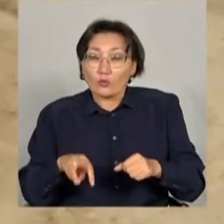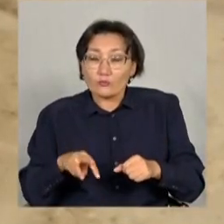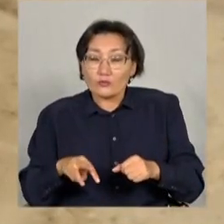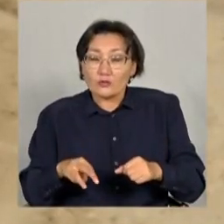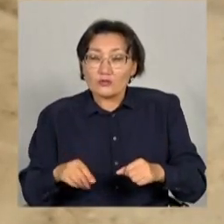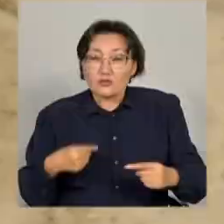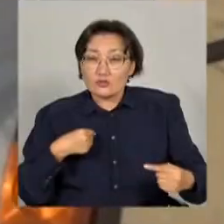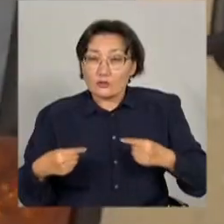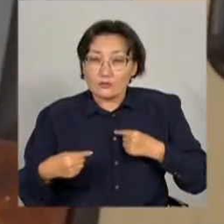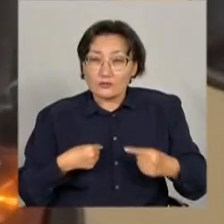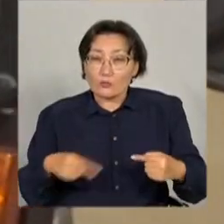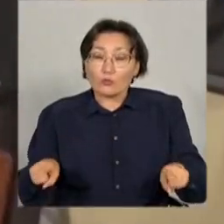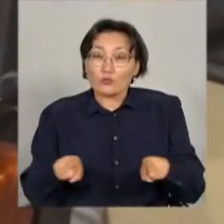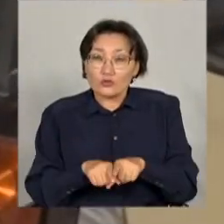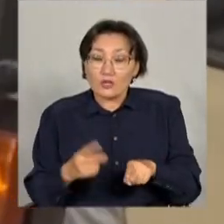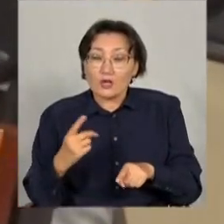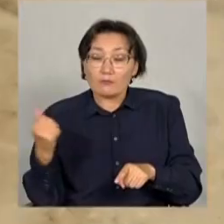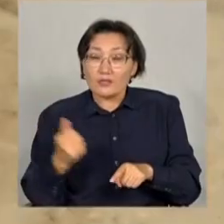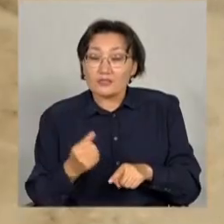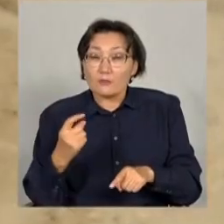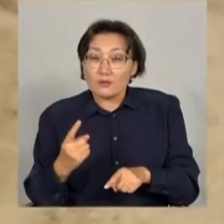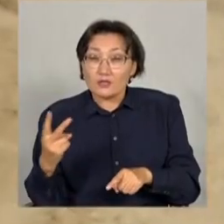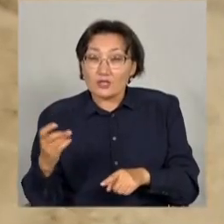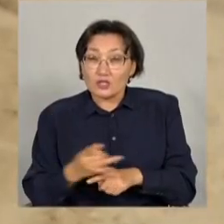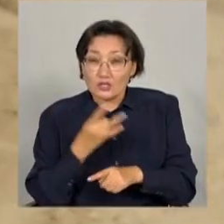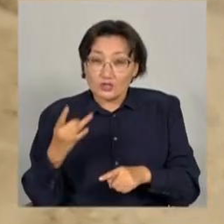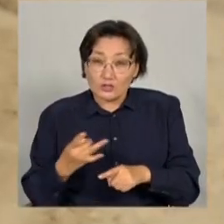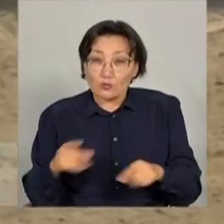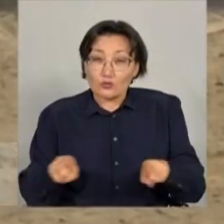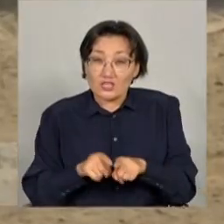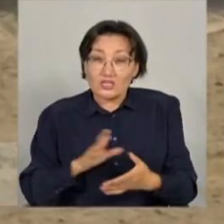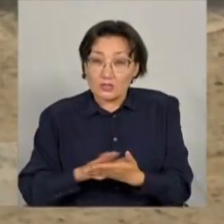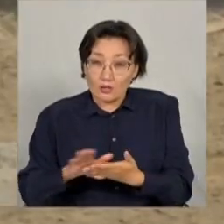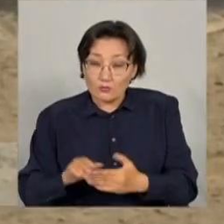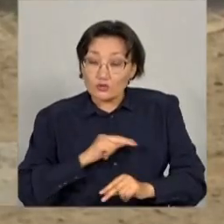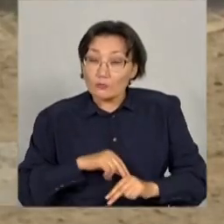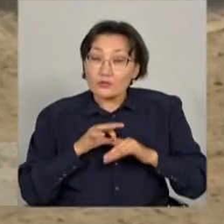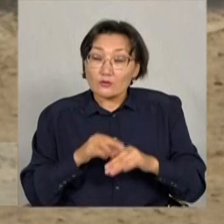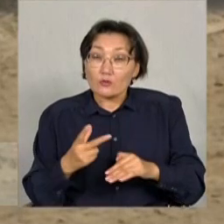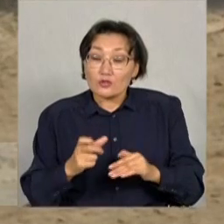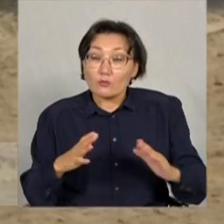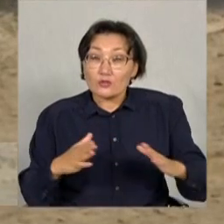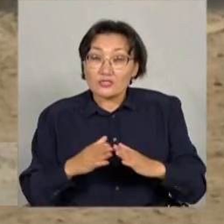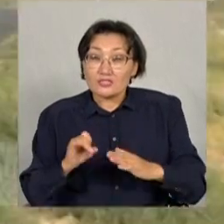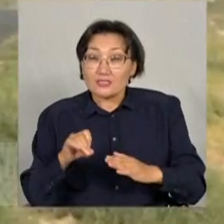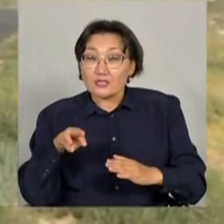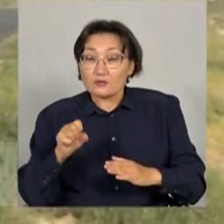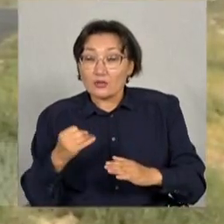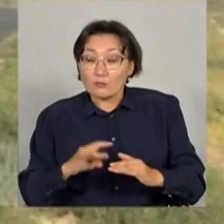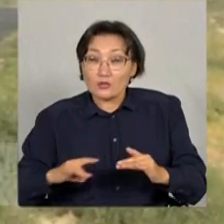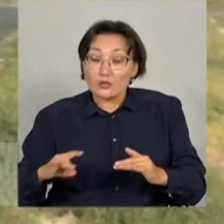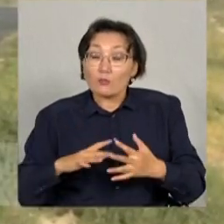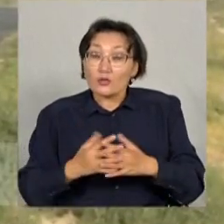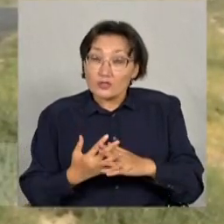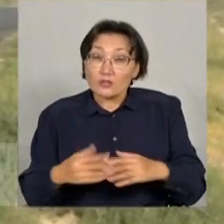рет алдырып тұрамыз осылай енді. Қиын, үйді басып кететін түрі бар. 300-де үй орналасқан Исатай ауылында жағдай